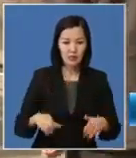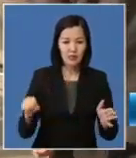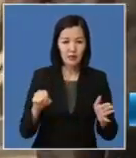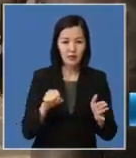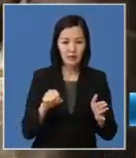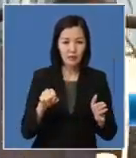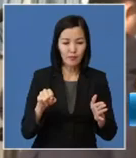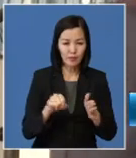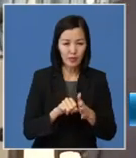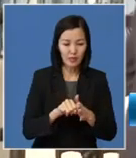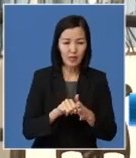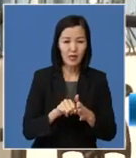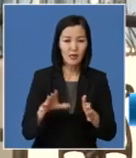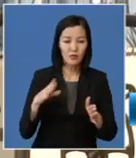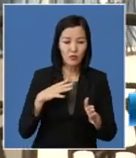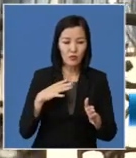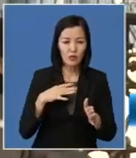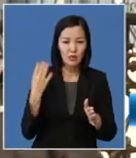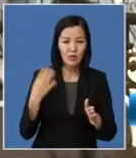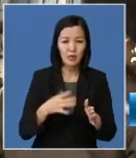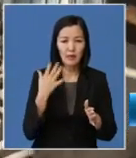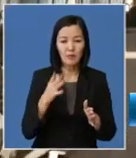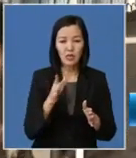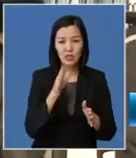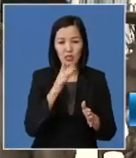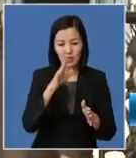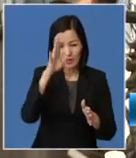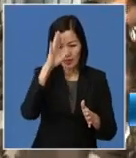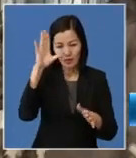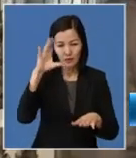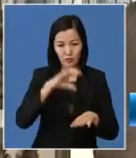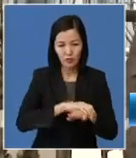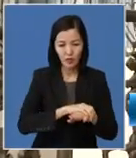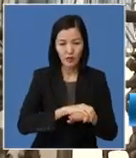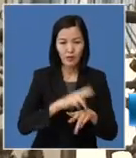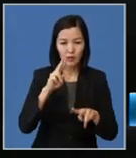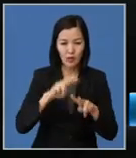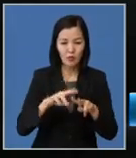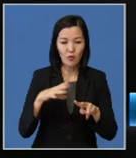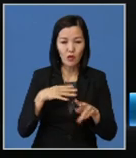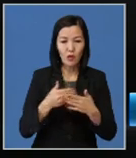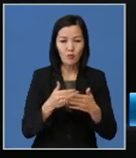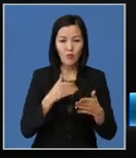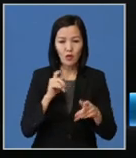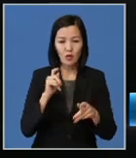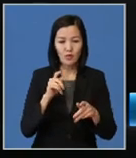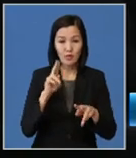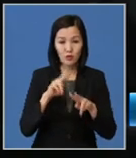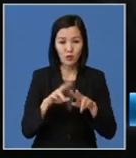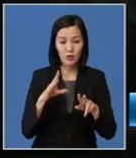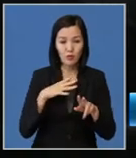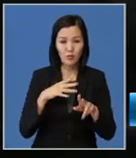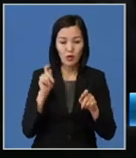іздестіру жұмыстарына кіріскен. Нәтижесінде 45 жастағы ер адам ұсталып қамауға алынды. Ол бұған дейін де істі болған екен. Тергеу